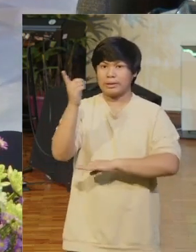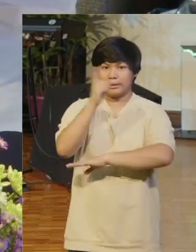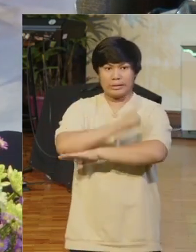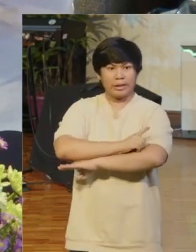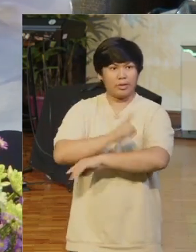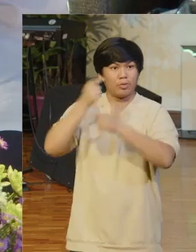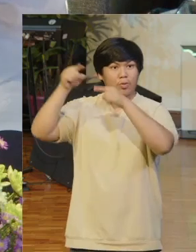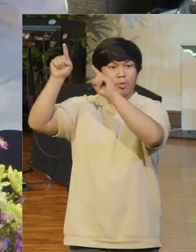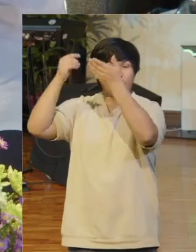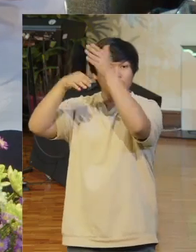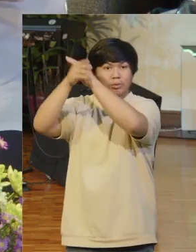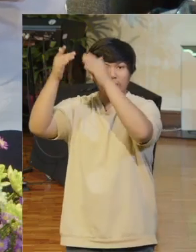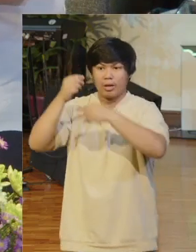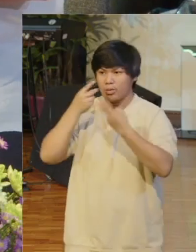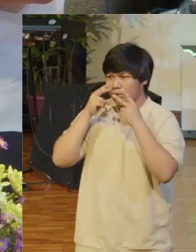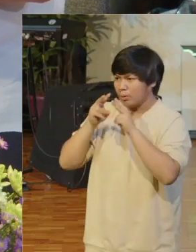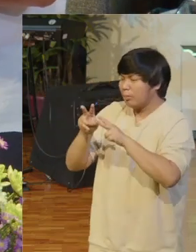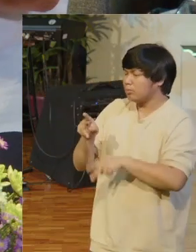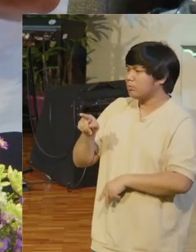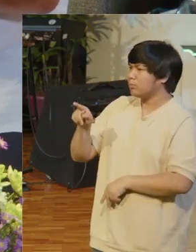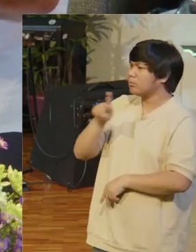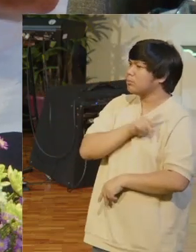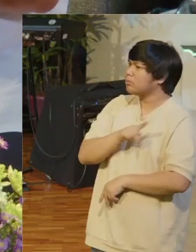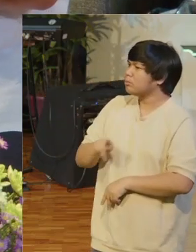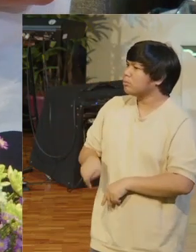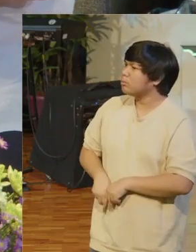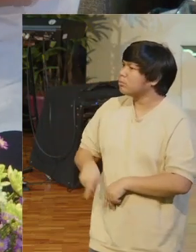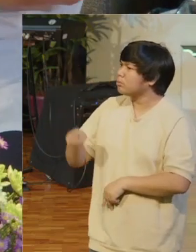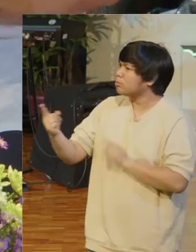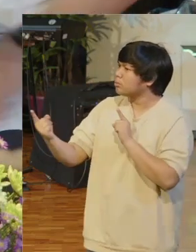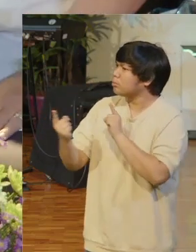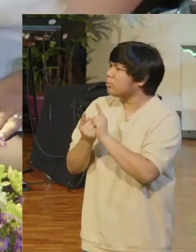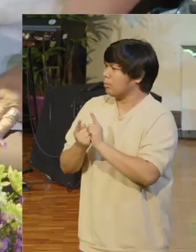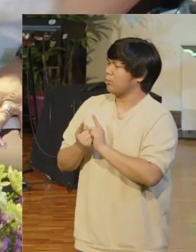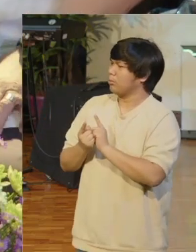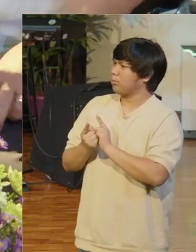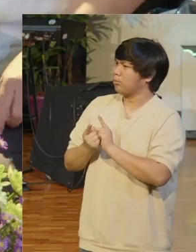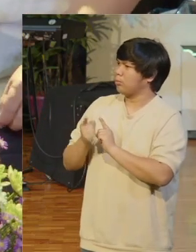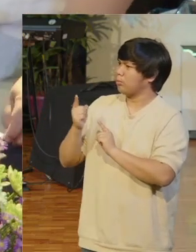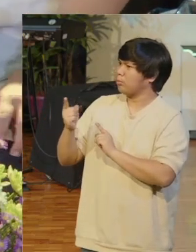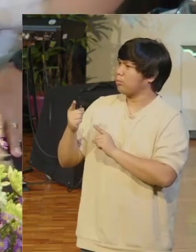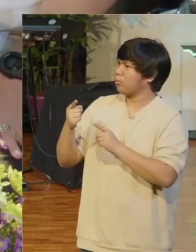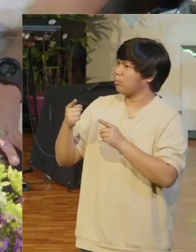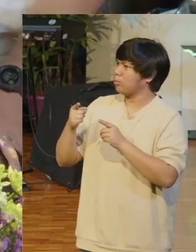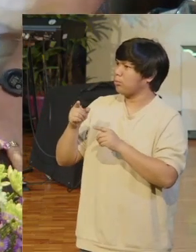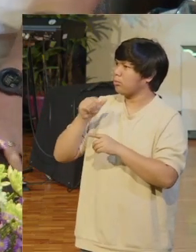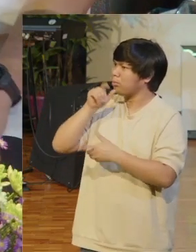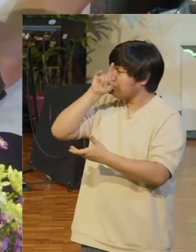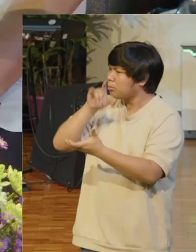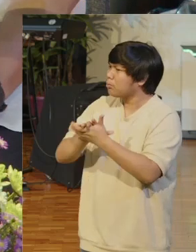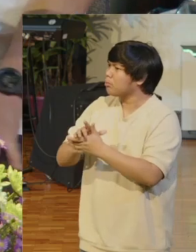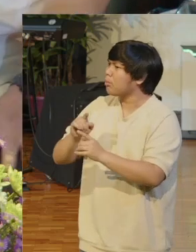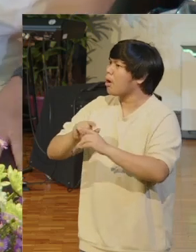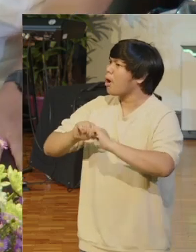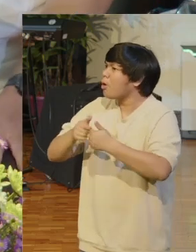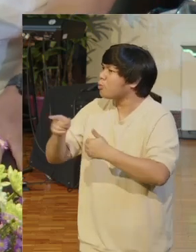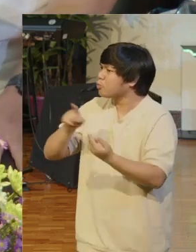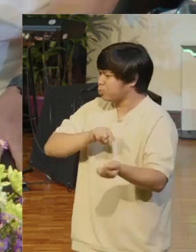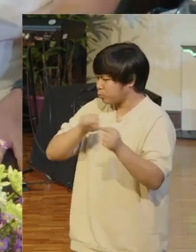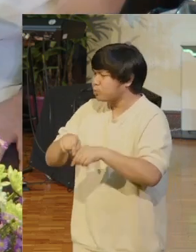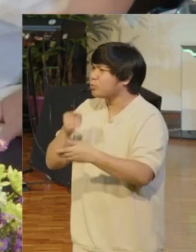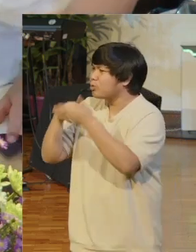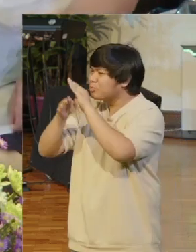langit, baka ninyo matalisod si Nebuchadnezzar. No? Ang sabi dito,